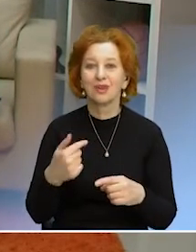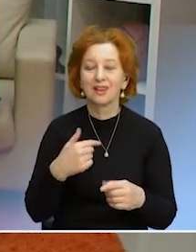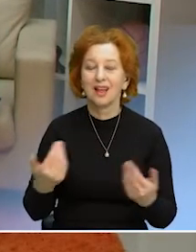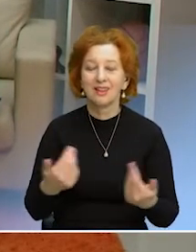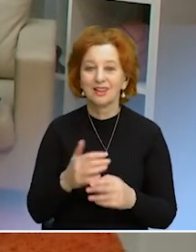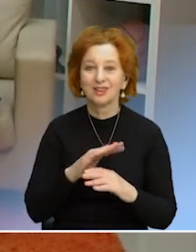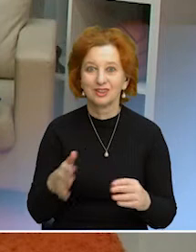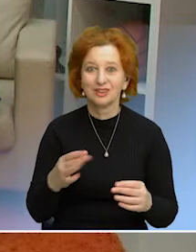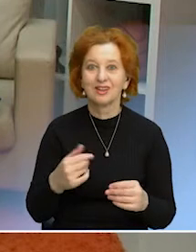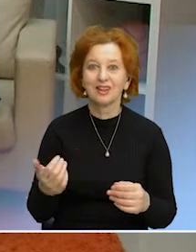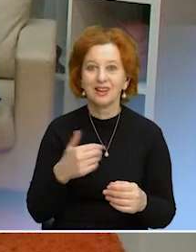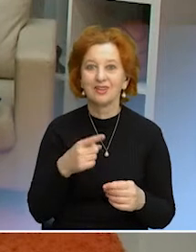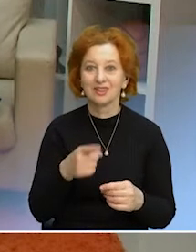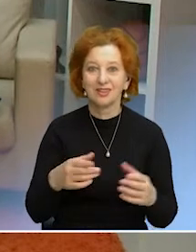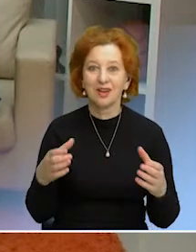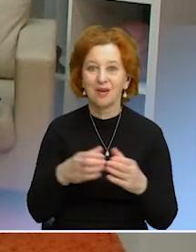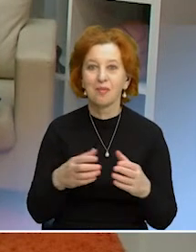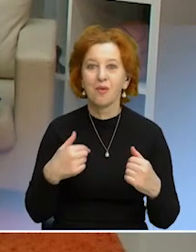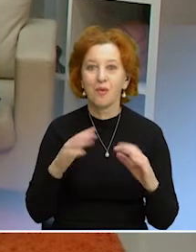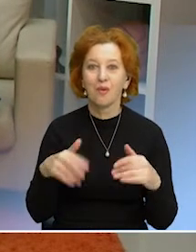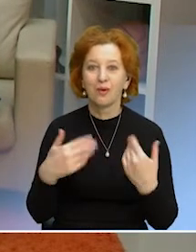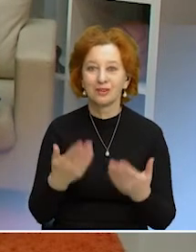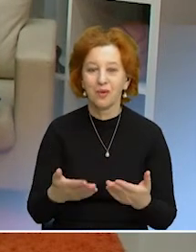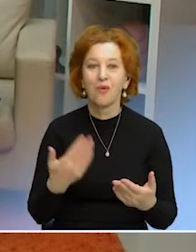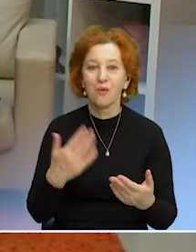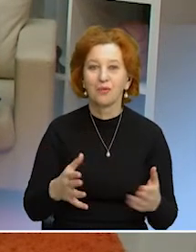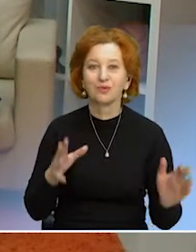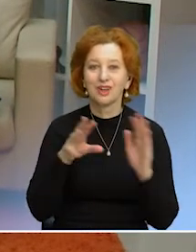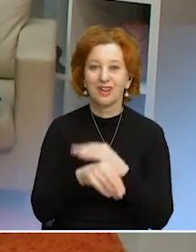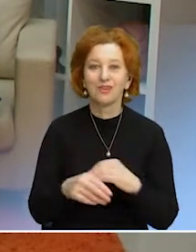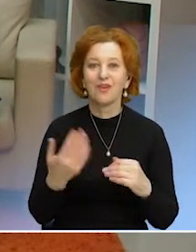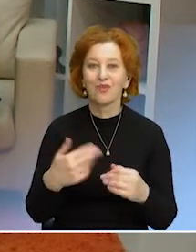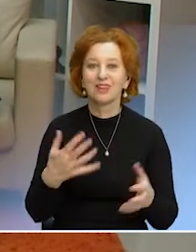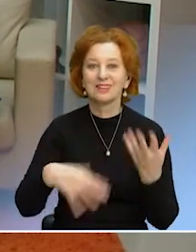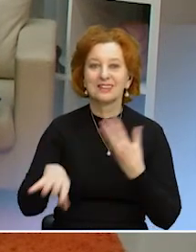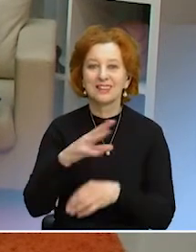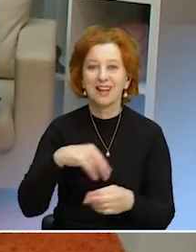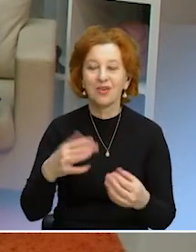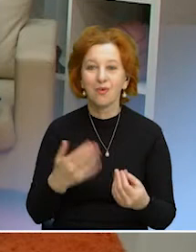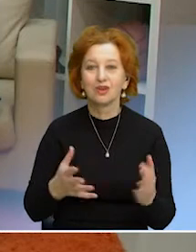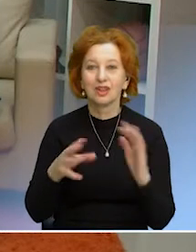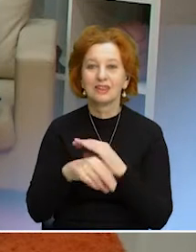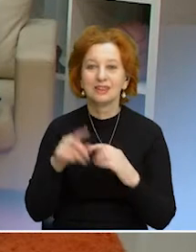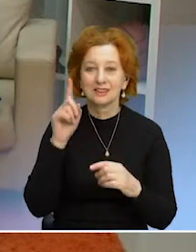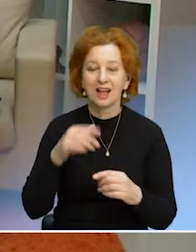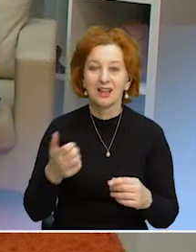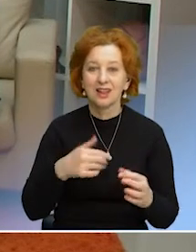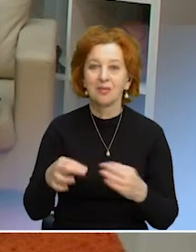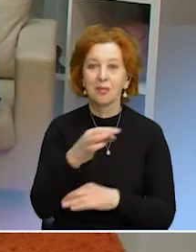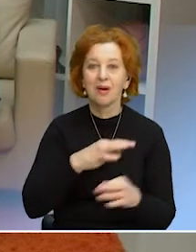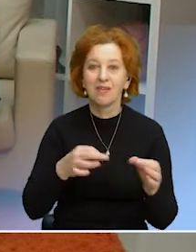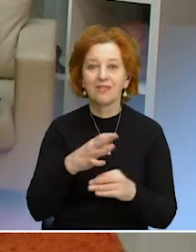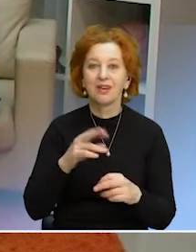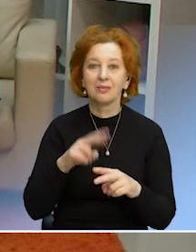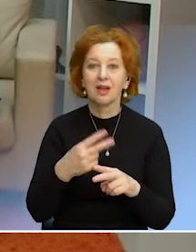нам не жить. Ну, в принципе, мы, наверное... Я так к вашей команде уже не отношусь. Так, уже относитесь. Раз вы уже с нами, значит, вы уже наш. Ну, вот, знаете, хотелось бы поговорить